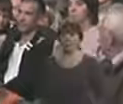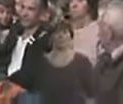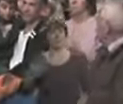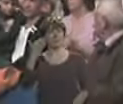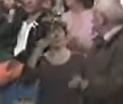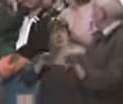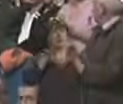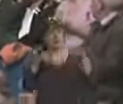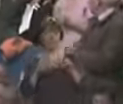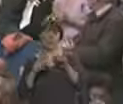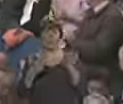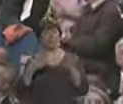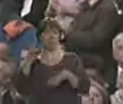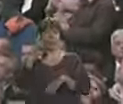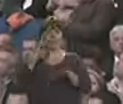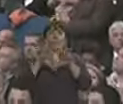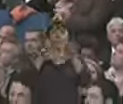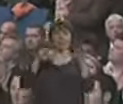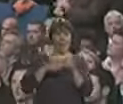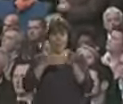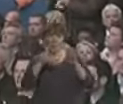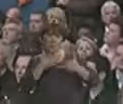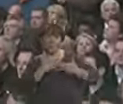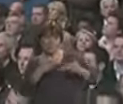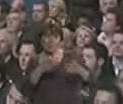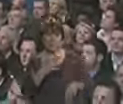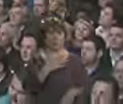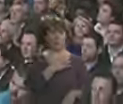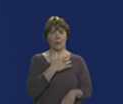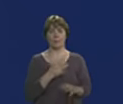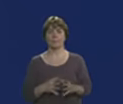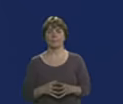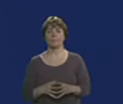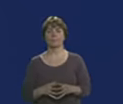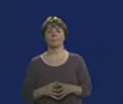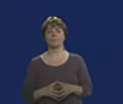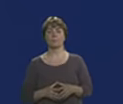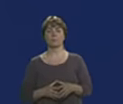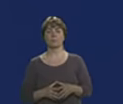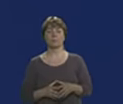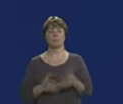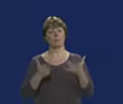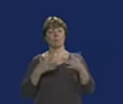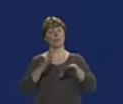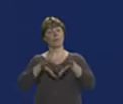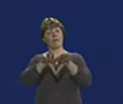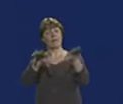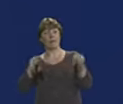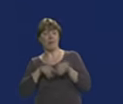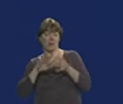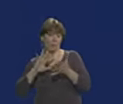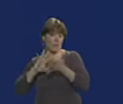d'habitude, elle est une famille de sentiments. La composition de la famille a